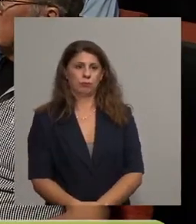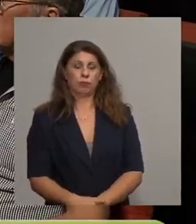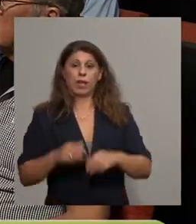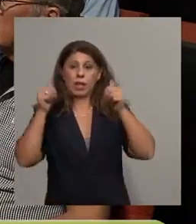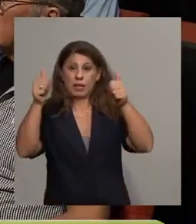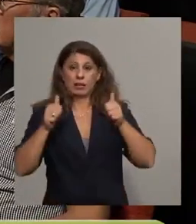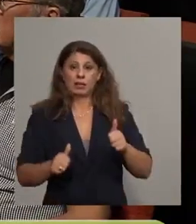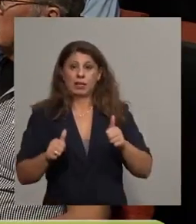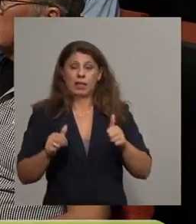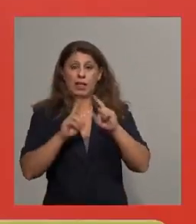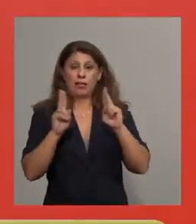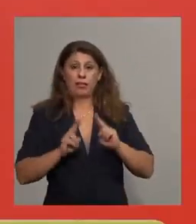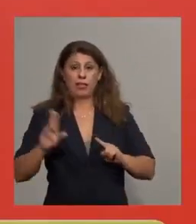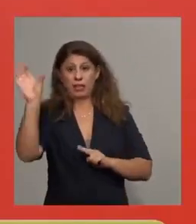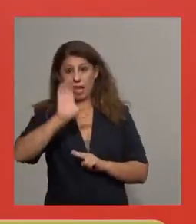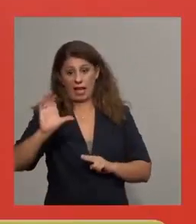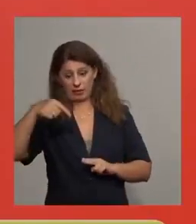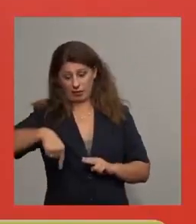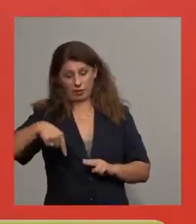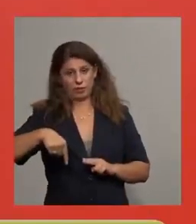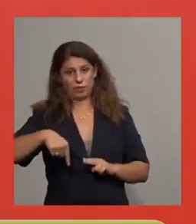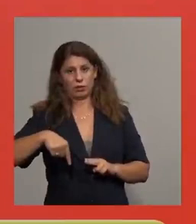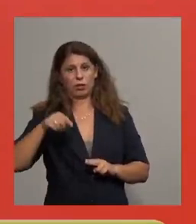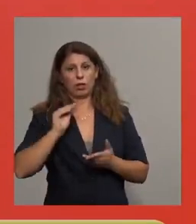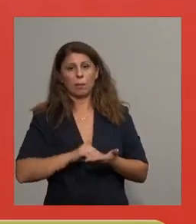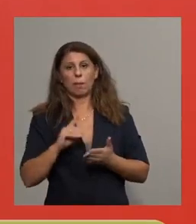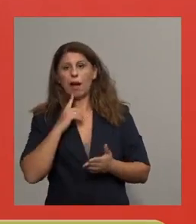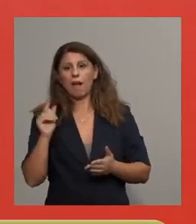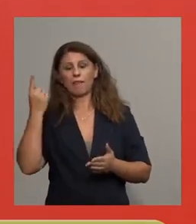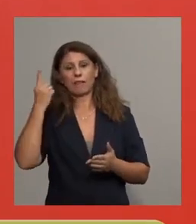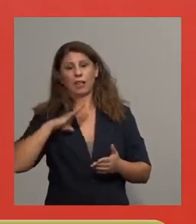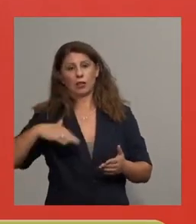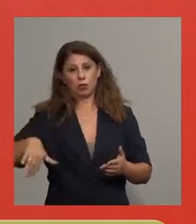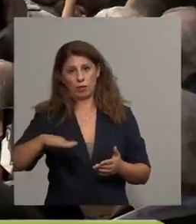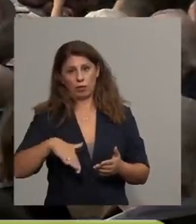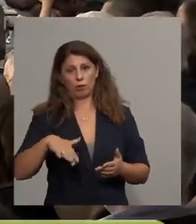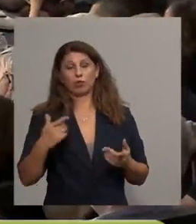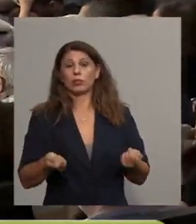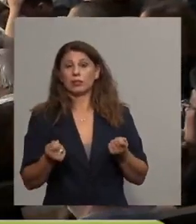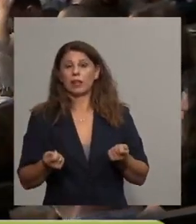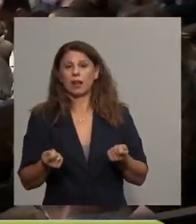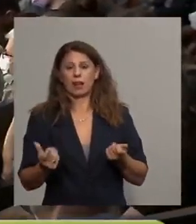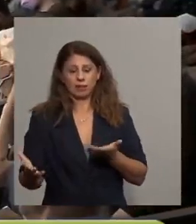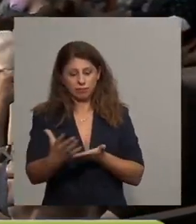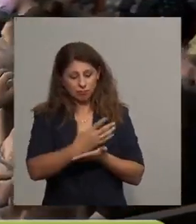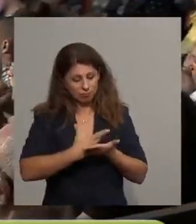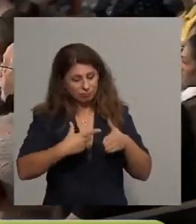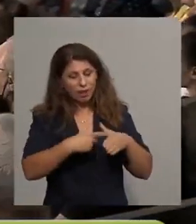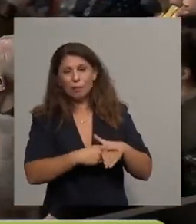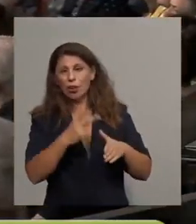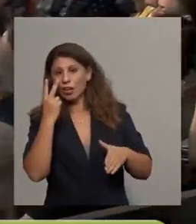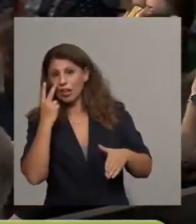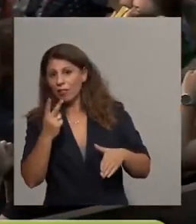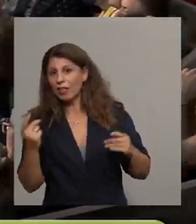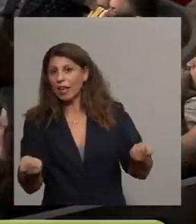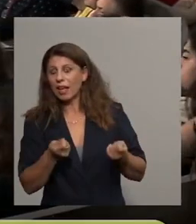της ΔΕΘ φέτος είναι μια ακόμα ευκαιρία για το λαό να κάνει ταμείο, να δει ότι